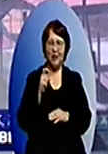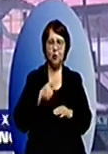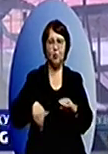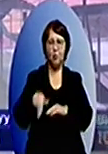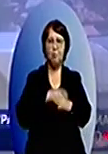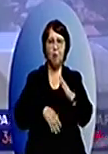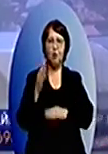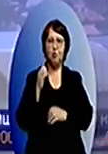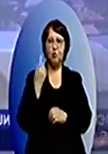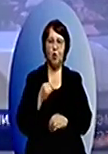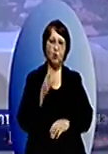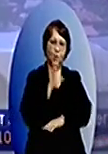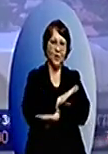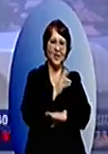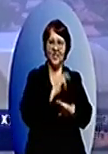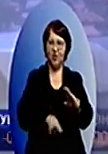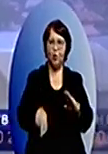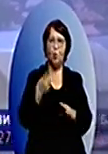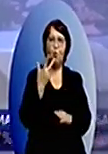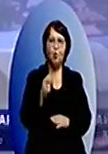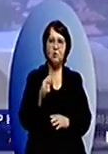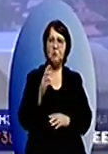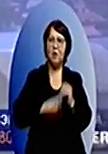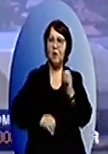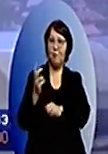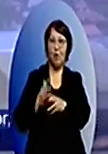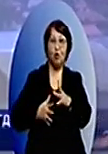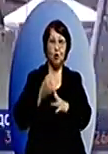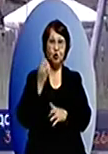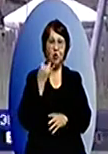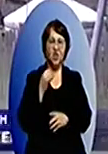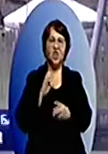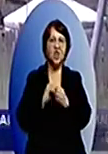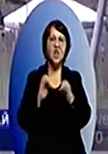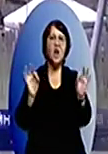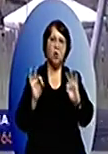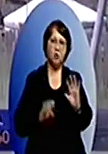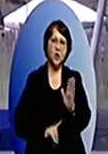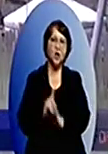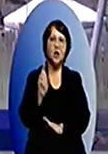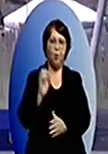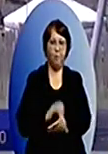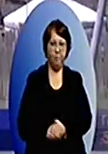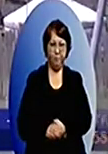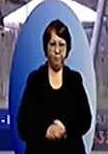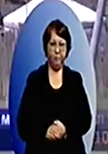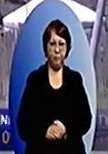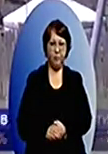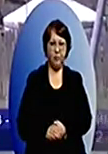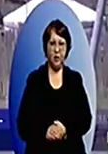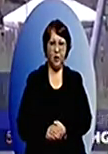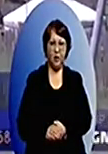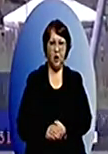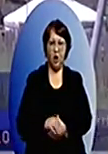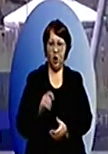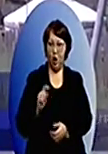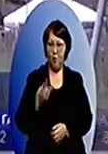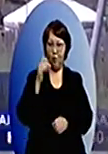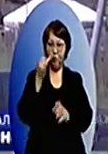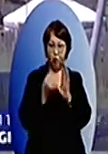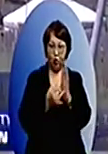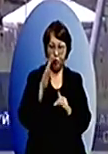зохицлбар барихаар гэрээ хийсэн ч ихэнх барилгын ажил эхлээгүй байна. Энэ оны сүүлээр, эх оны ихээр бол бүхд ажлууд эхэлж чинь энэ ажил ингээ баригдсан